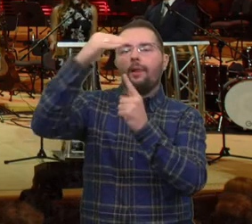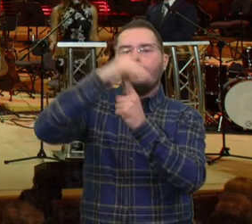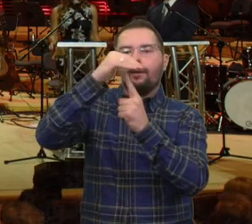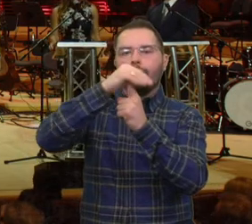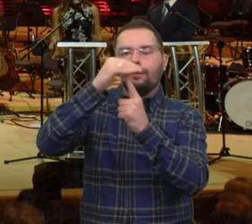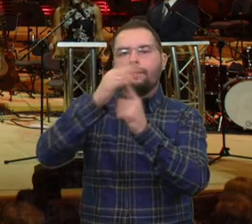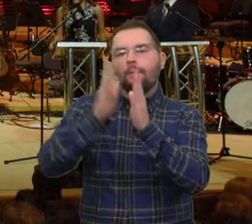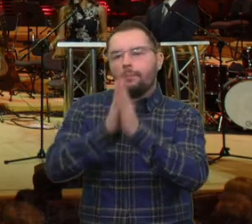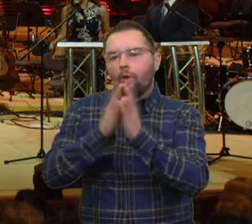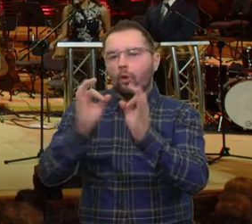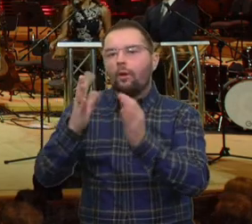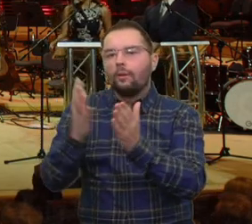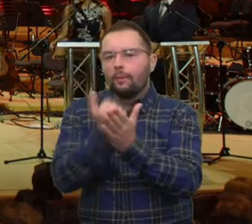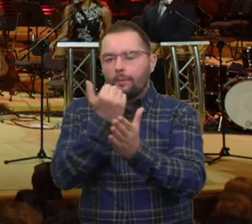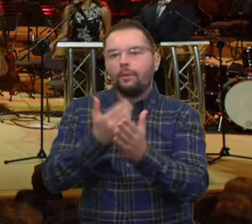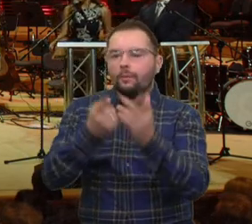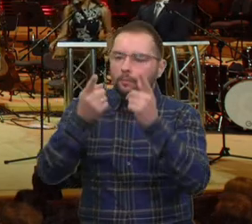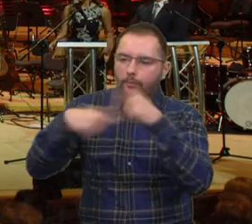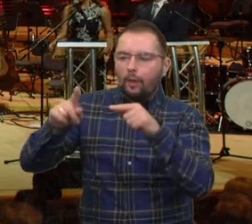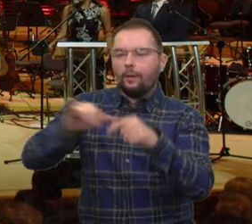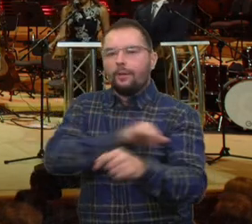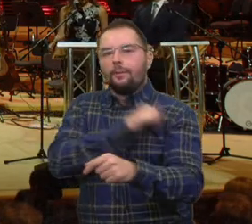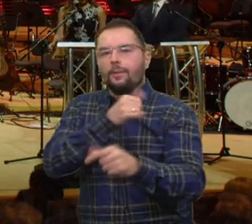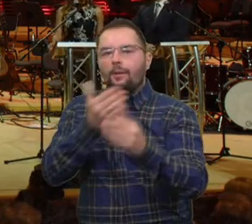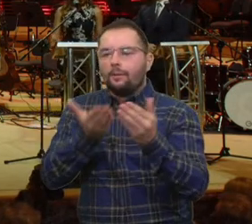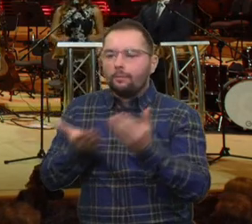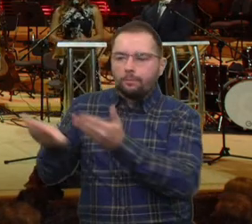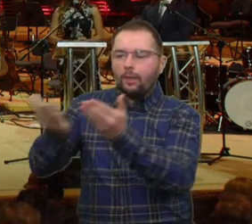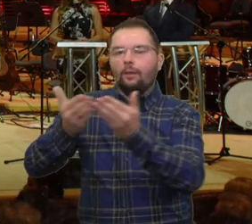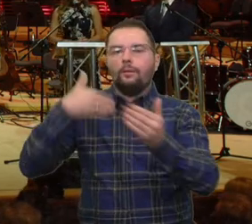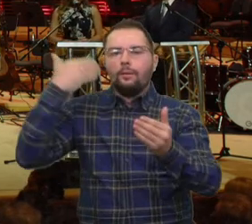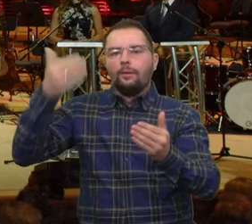o zabranie głosu w imieniu wyróżnionych.